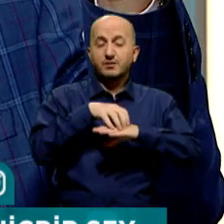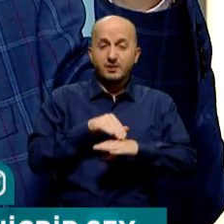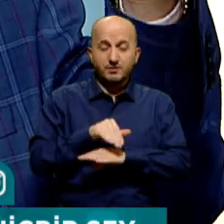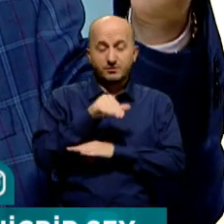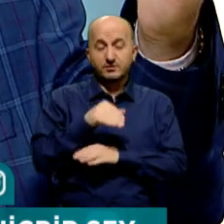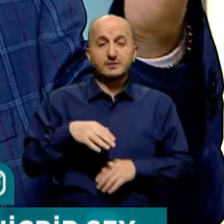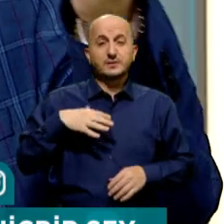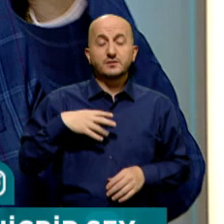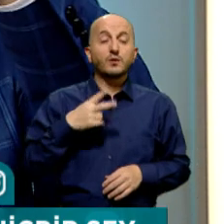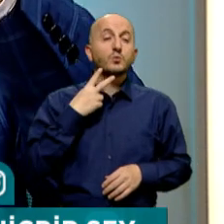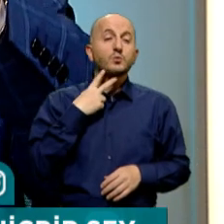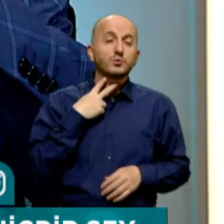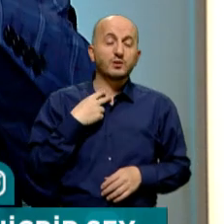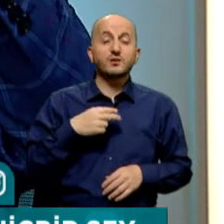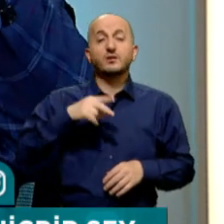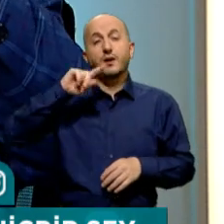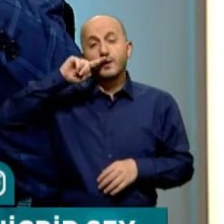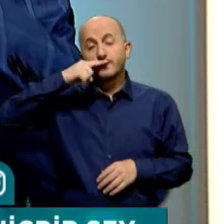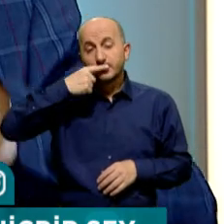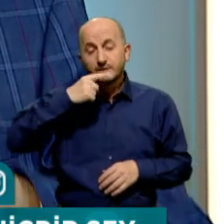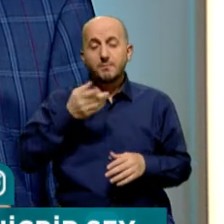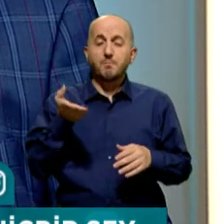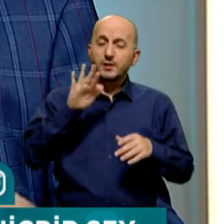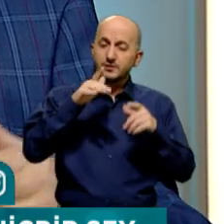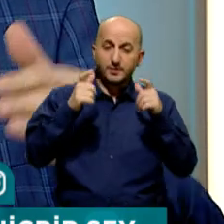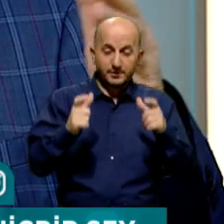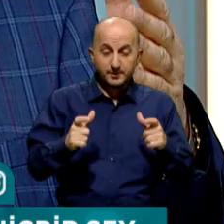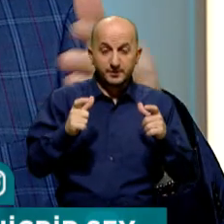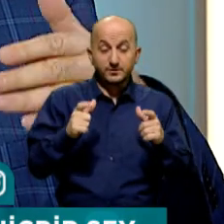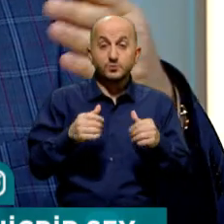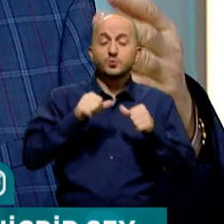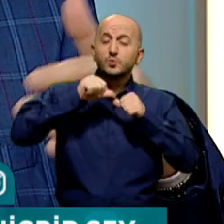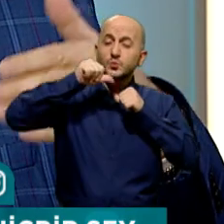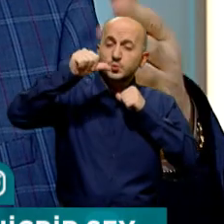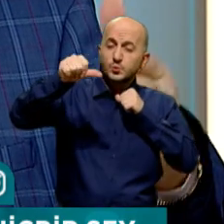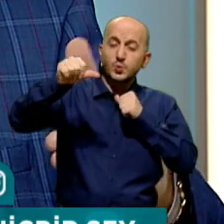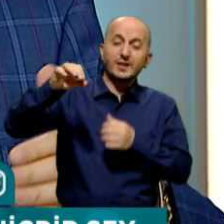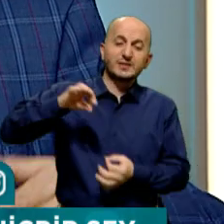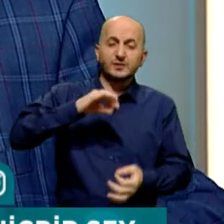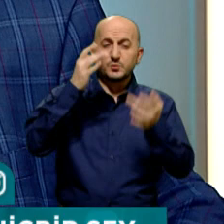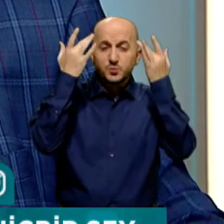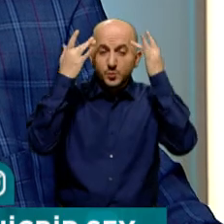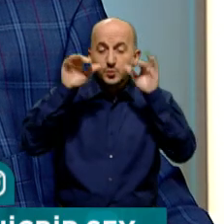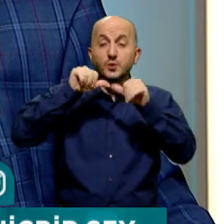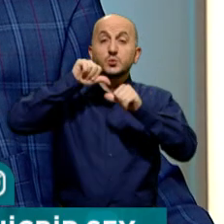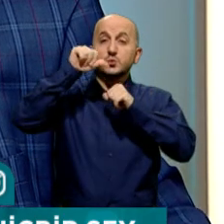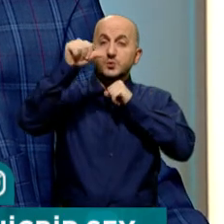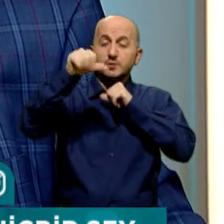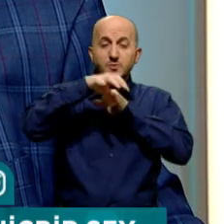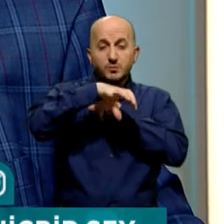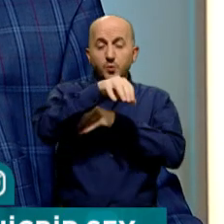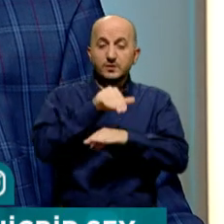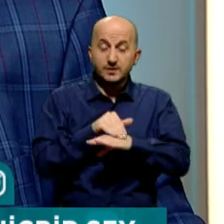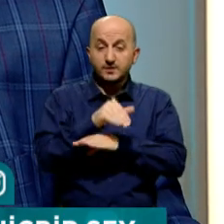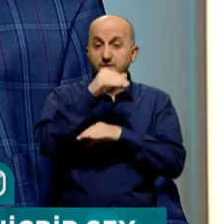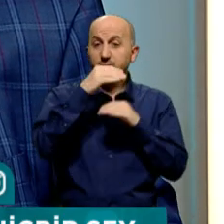ister Rusya'nın veya Afrika'nın veya başka bir yerin çok uzak insanlardan, medeniyetten uzak bir bölgesinde yaşasın bir